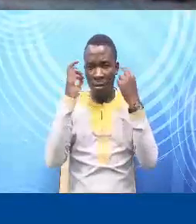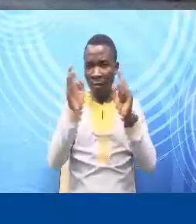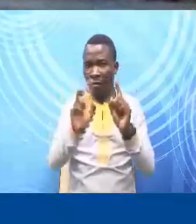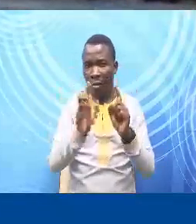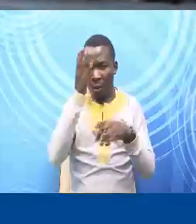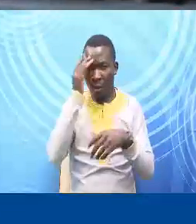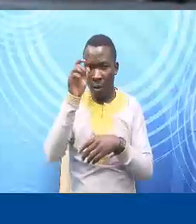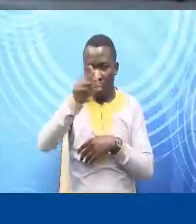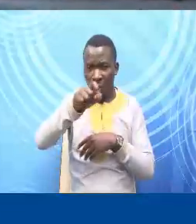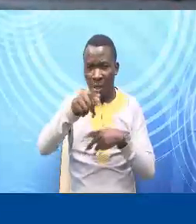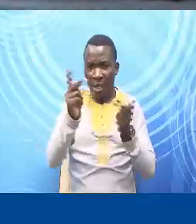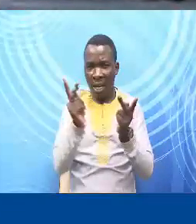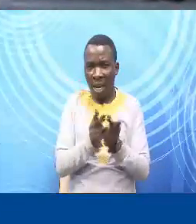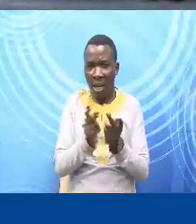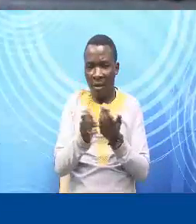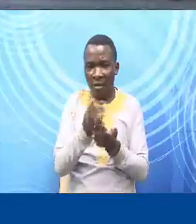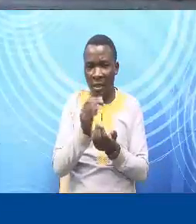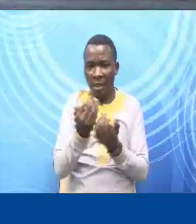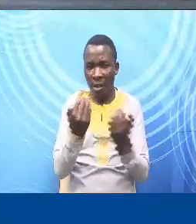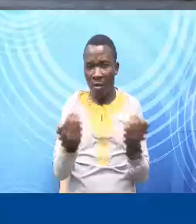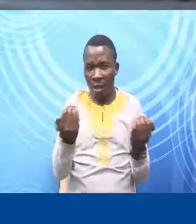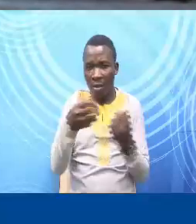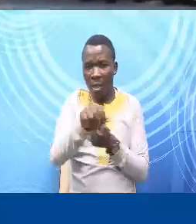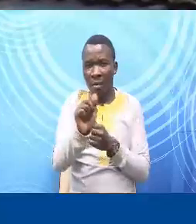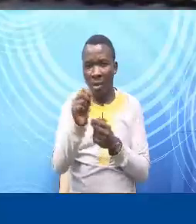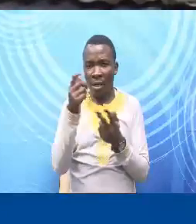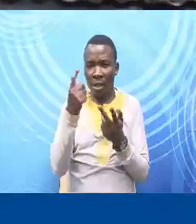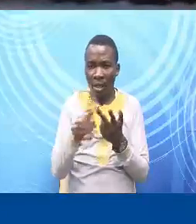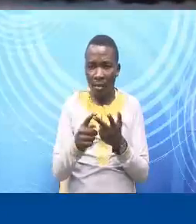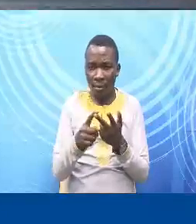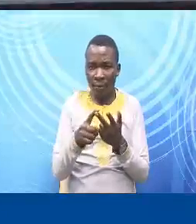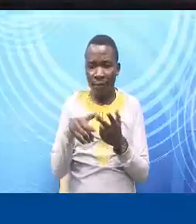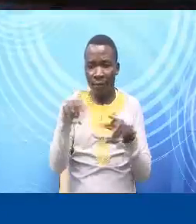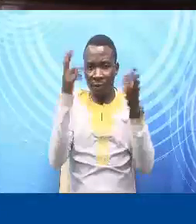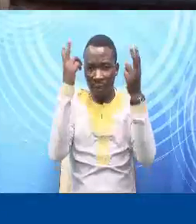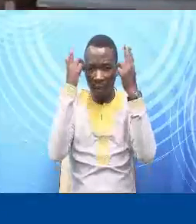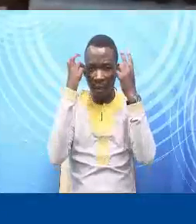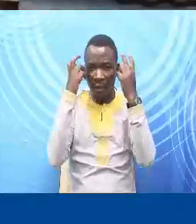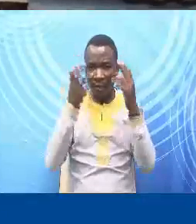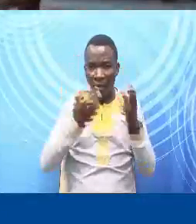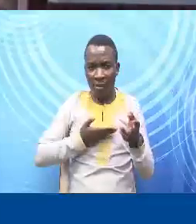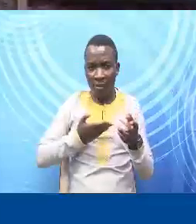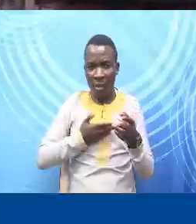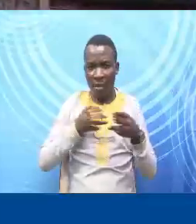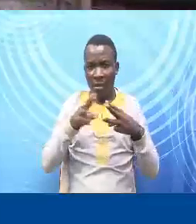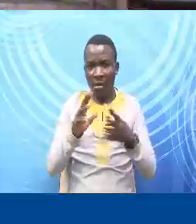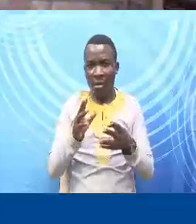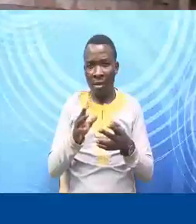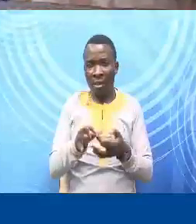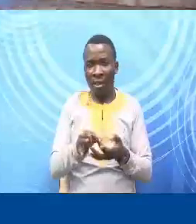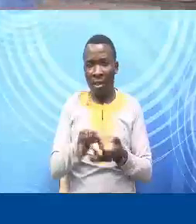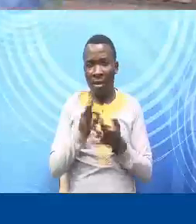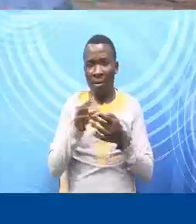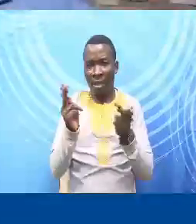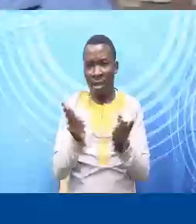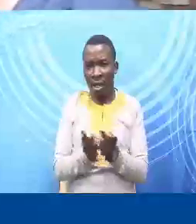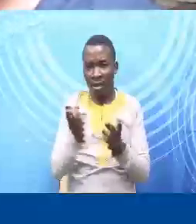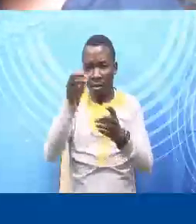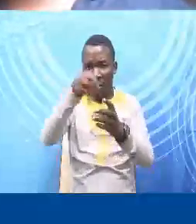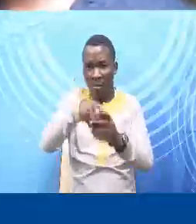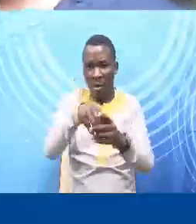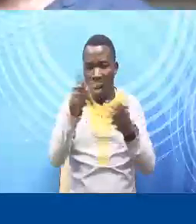rukeneye ahantu ho kwita ku bana barwo. Ikindi, inkwavu zifite ukuntu ziharira agace zigezemo,